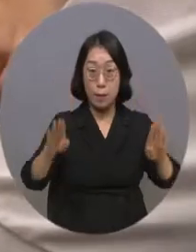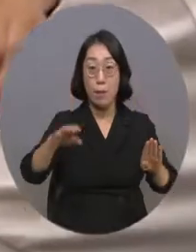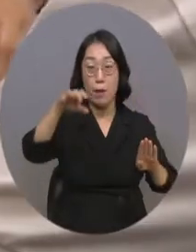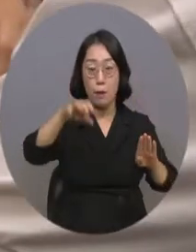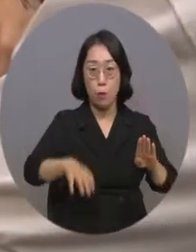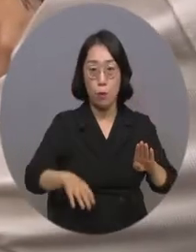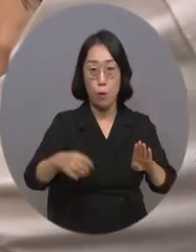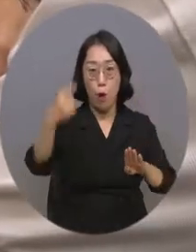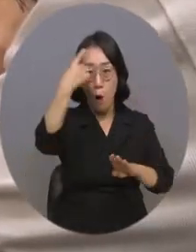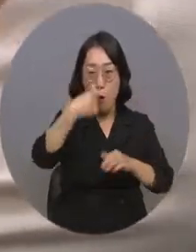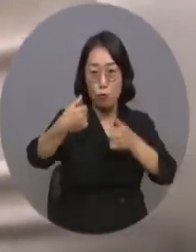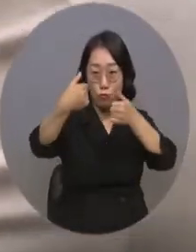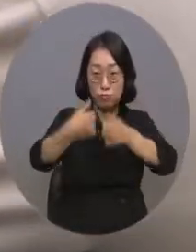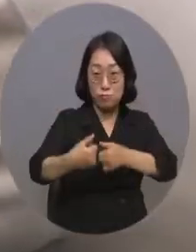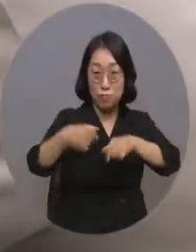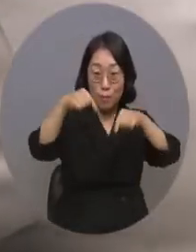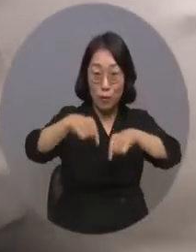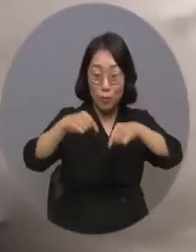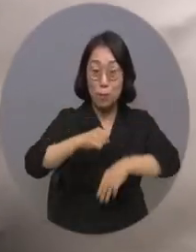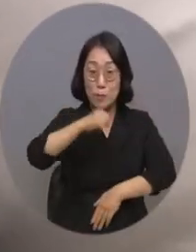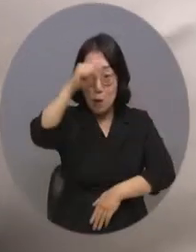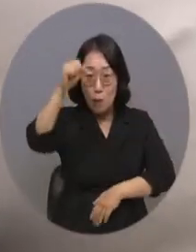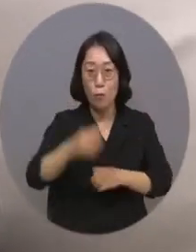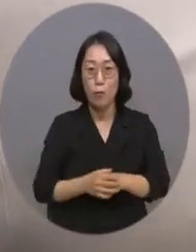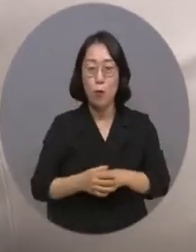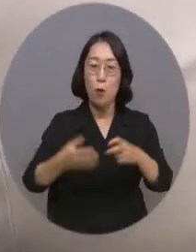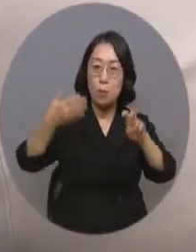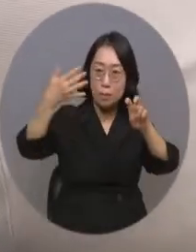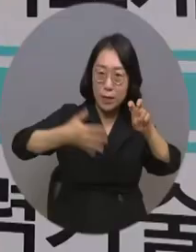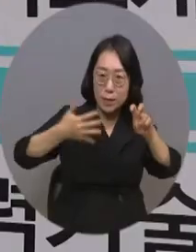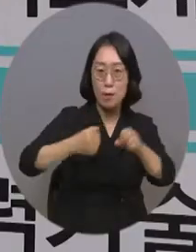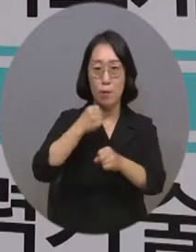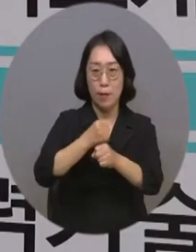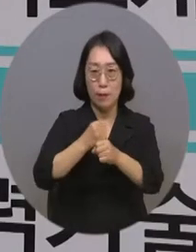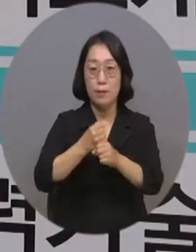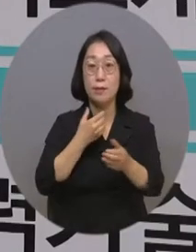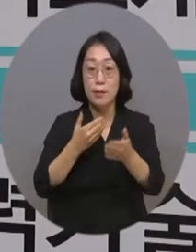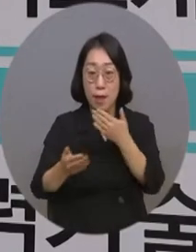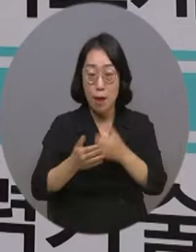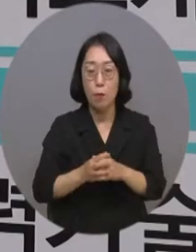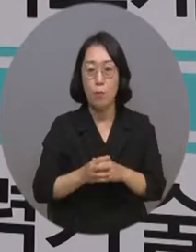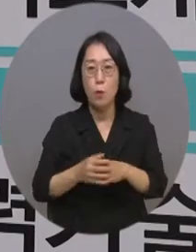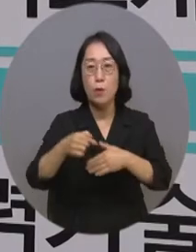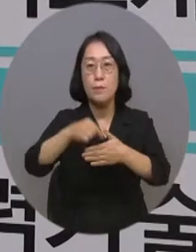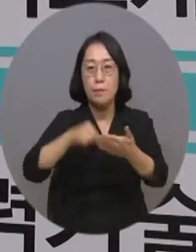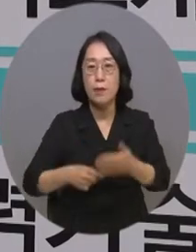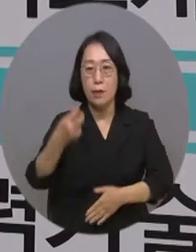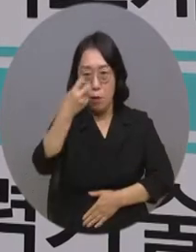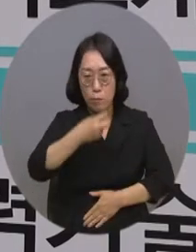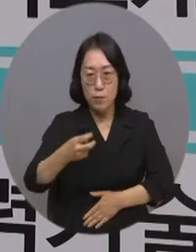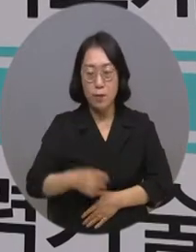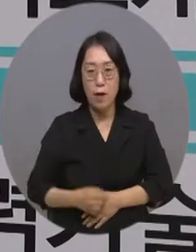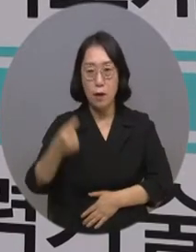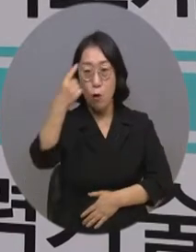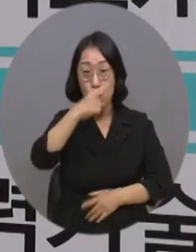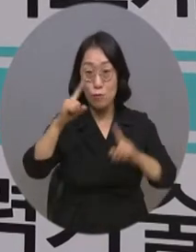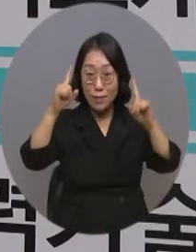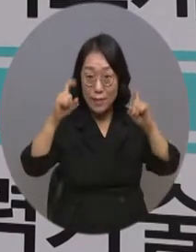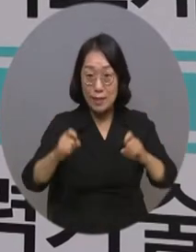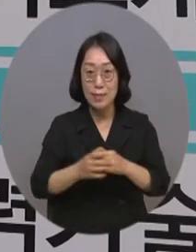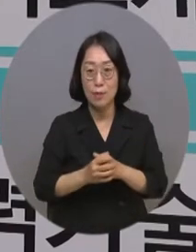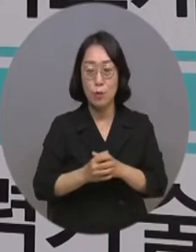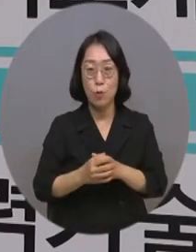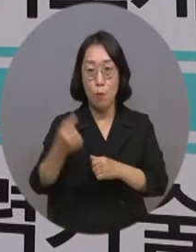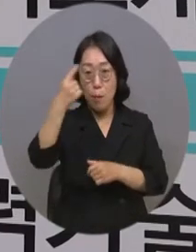면접 성공법 특강과 미디어 콘텐츠 제작 체험, 직업 심리검사, 이력서 사진 촬영,